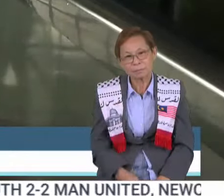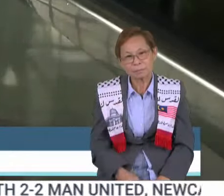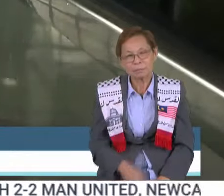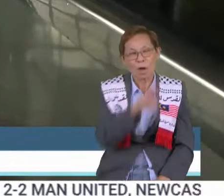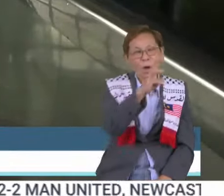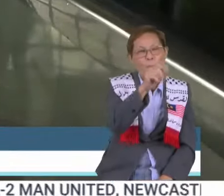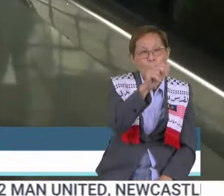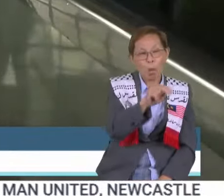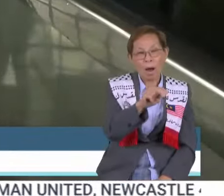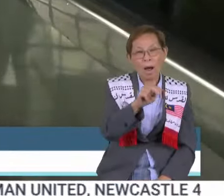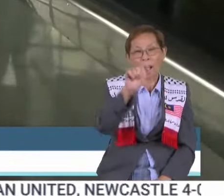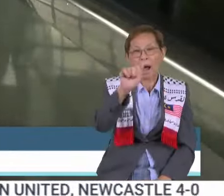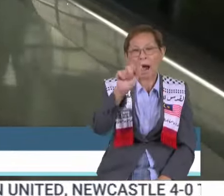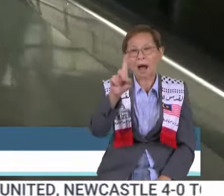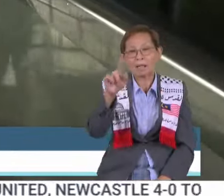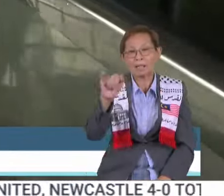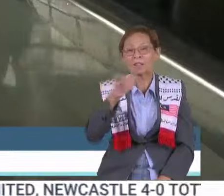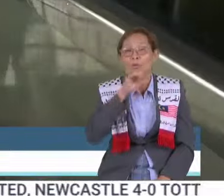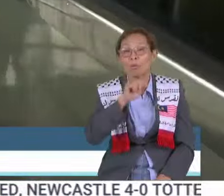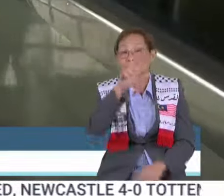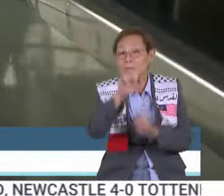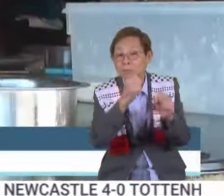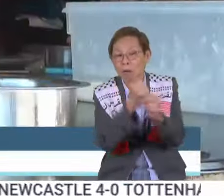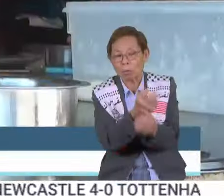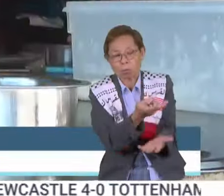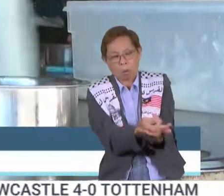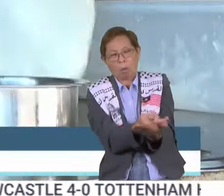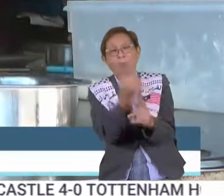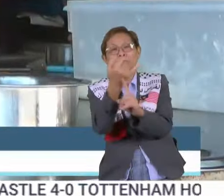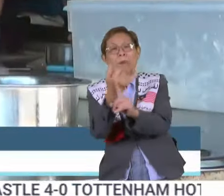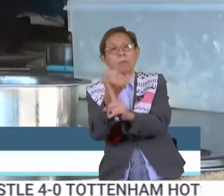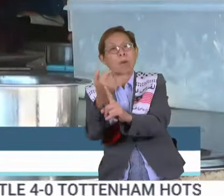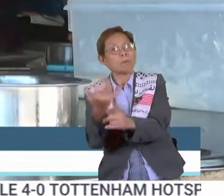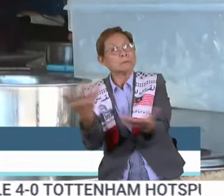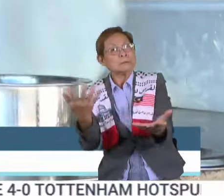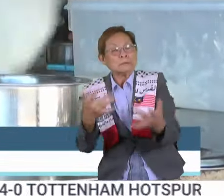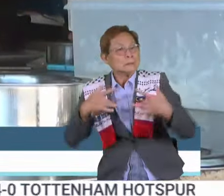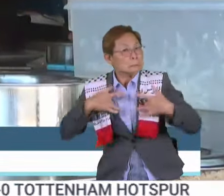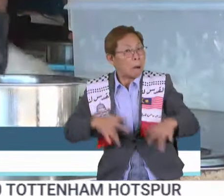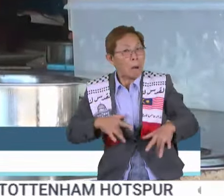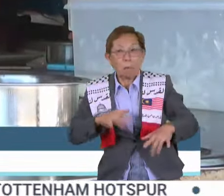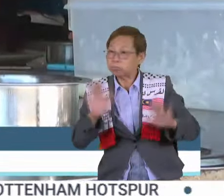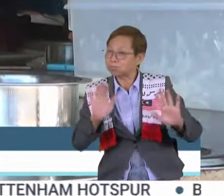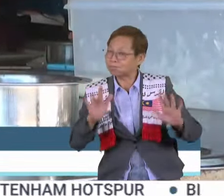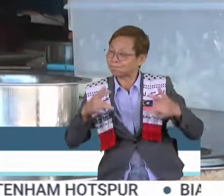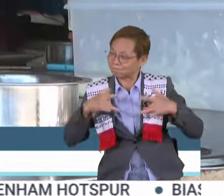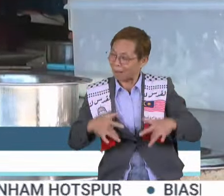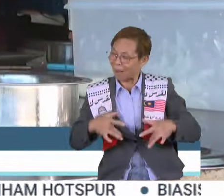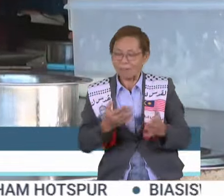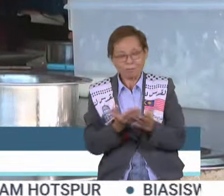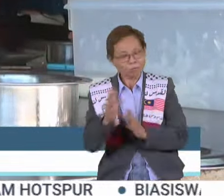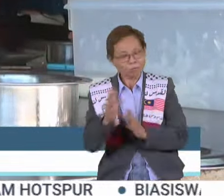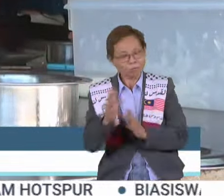Wan Muhammad Adli, 30 tahun yang terlantar selama 6 bulan, tidak mematahkan semangatnya untuk terus bangkit. Beliau percaya